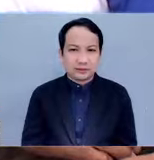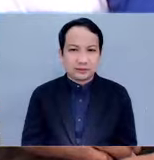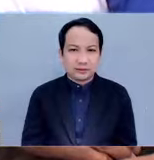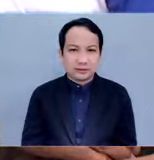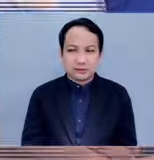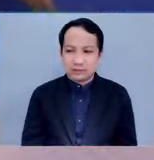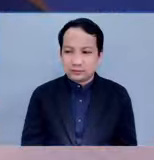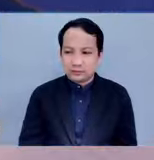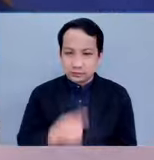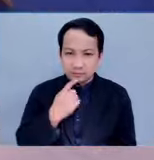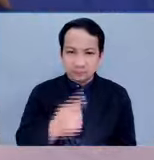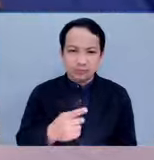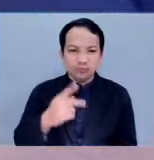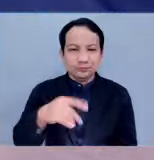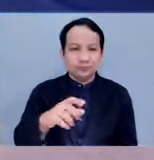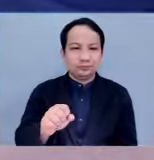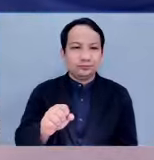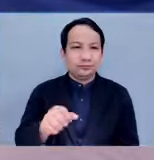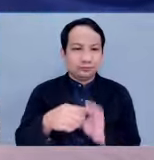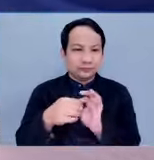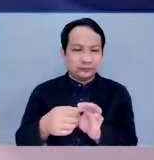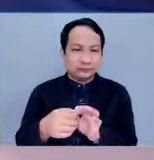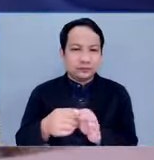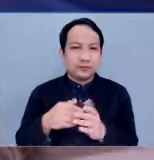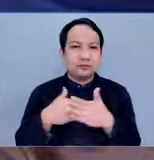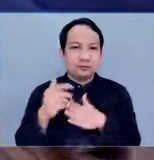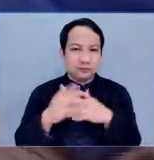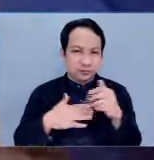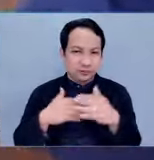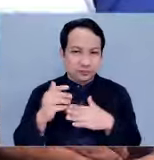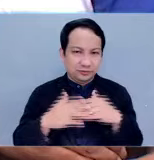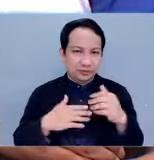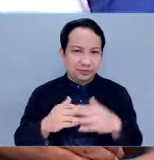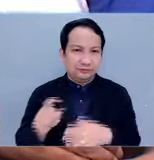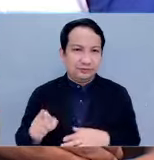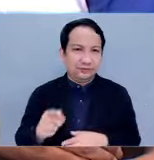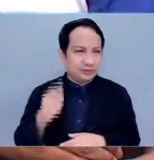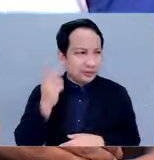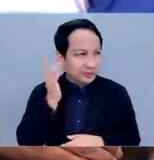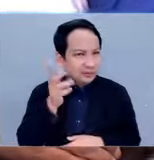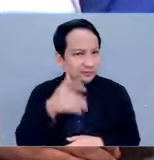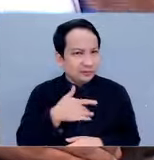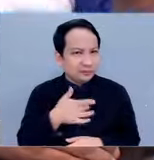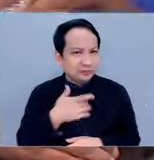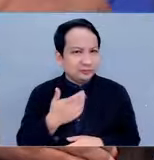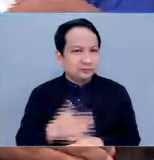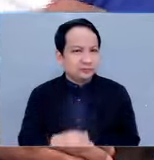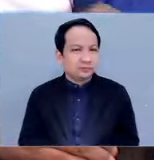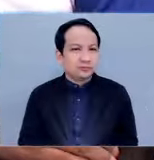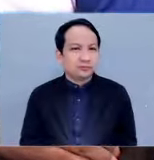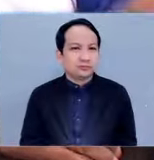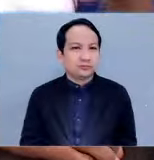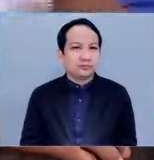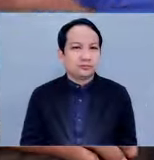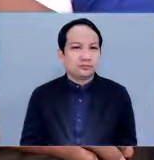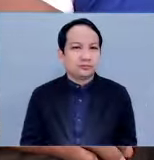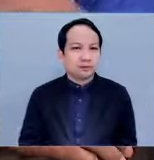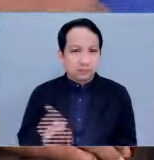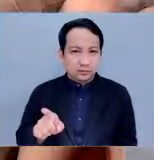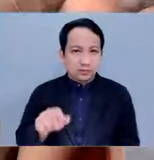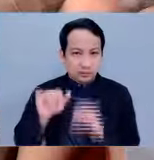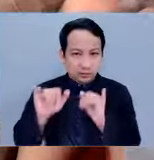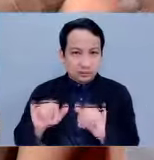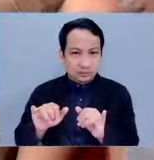Pag nagpa-purse siya, ano po, comfortable po. Ay, cute. Comfortable, masaya. Hindi ba mahirap i-maintain, Mommy?